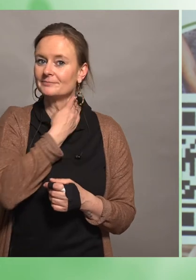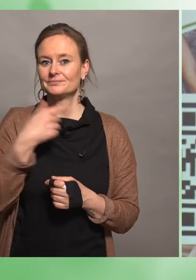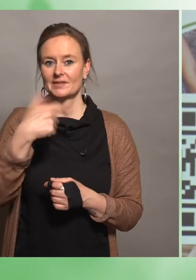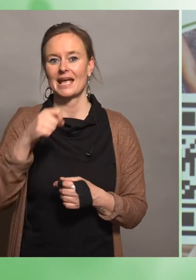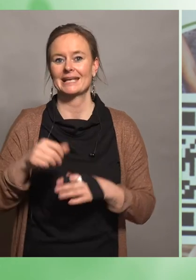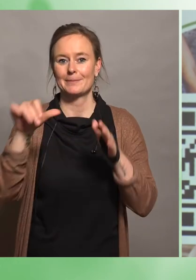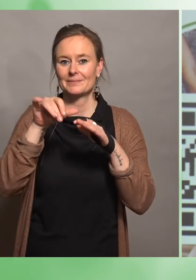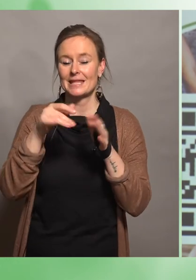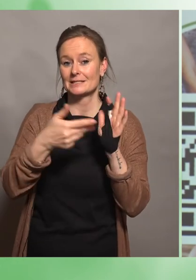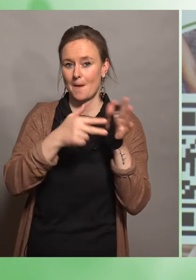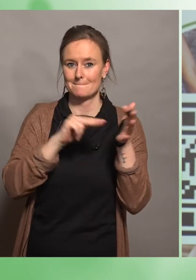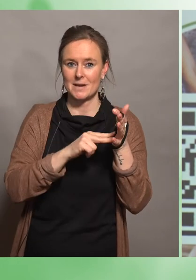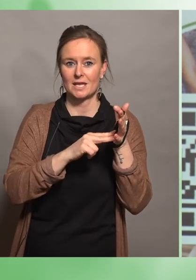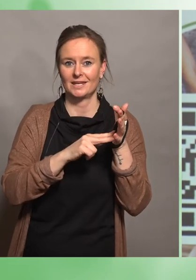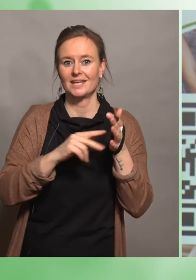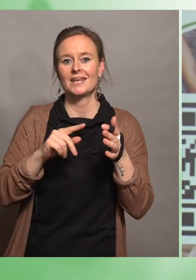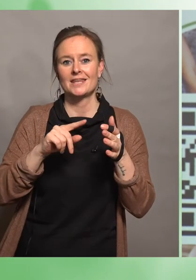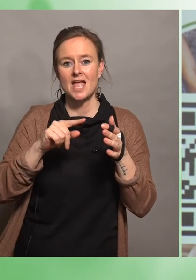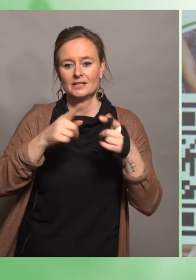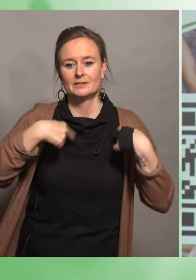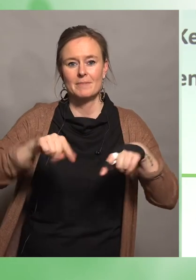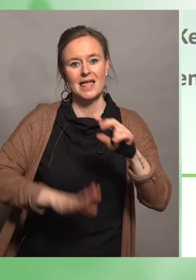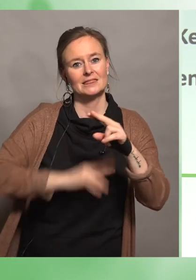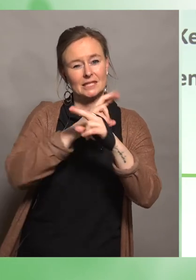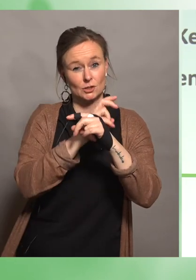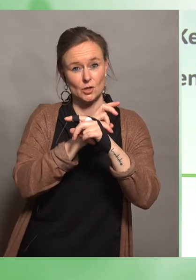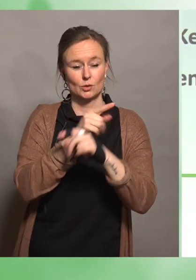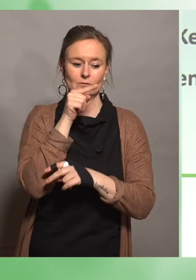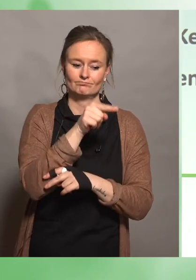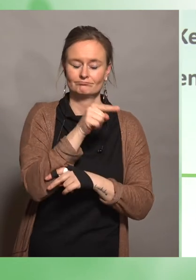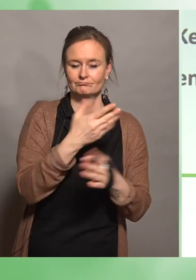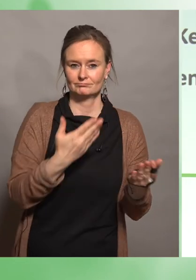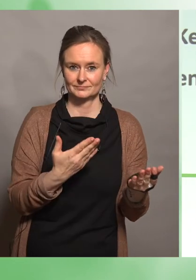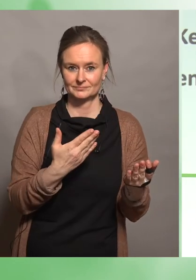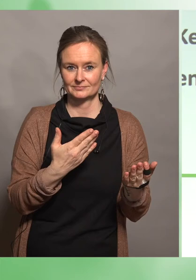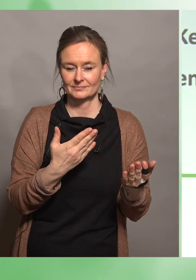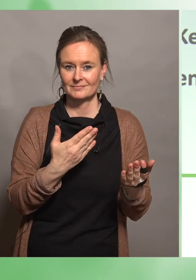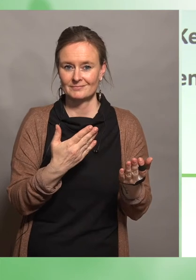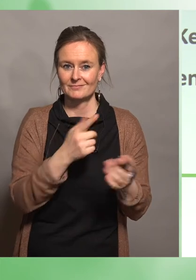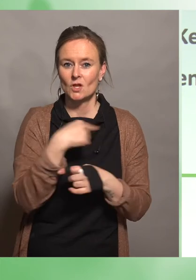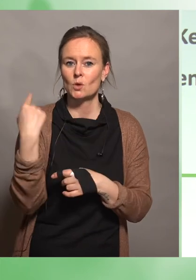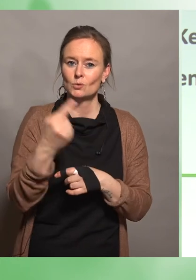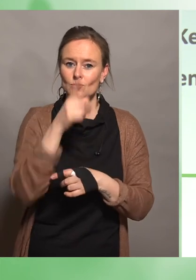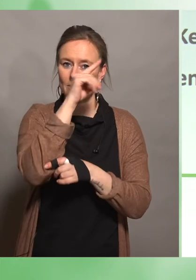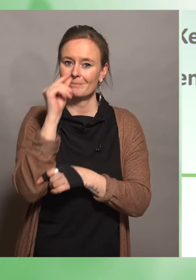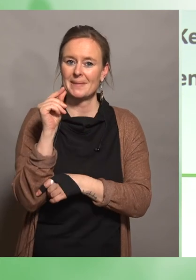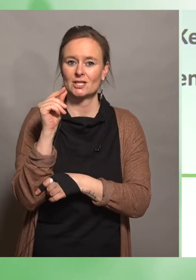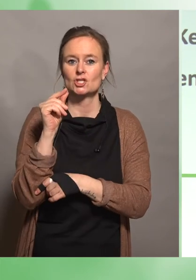Land Niederösterreich zu den genannten Ansätzen? Ja, also unsere Menschen und Arbeit